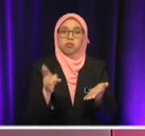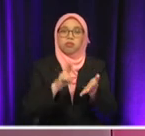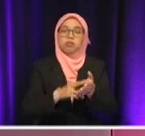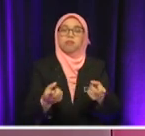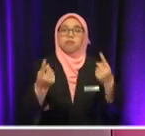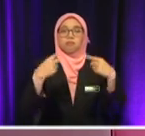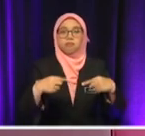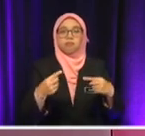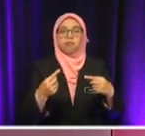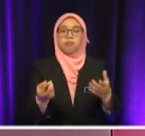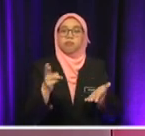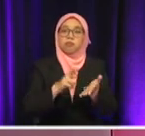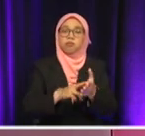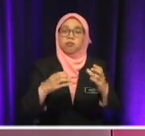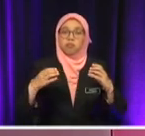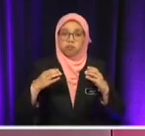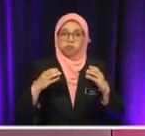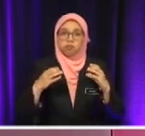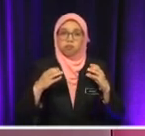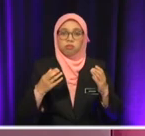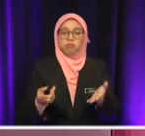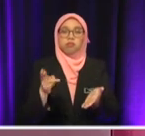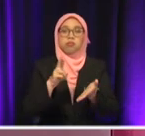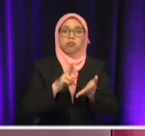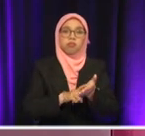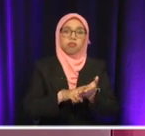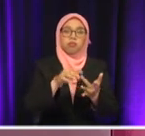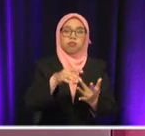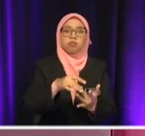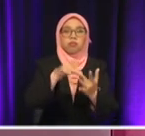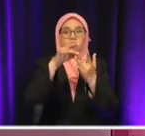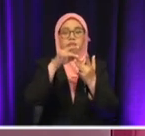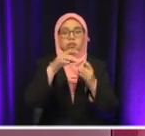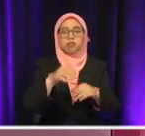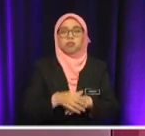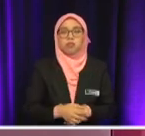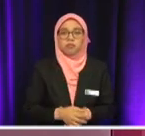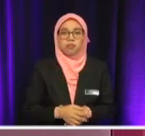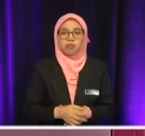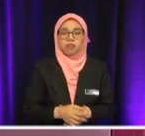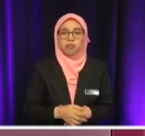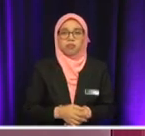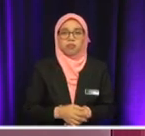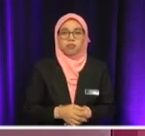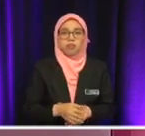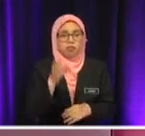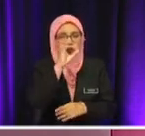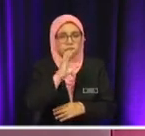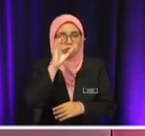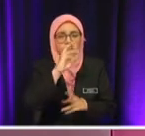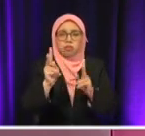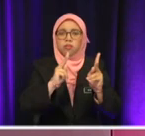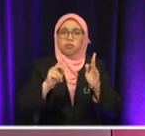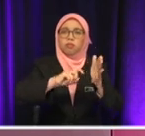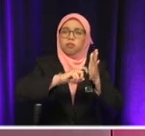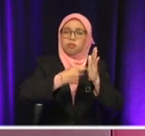ada rekod cuti dan latihan serta rekod pelantikan kaki tangan. Okey, kita cari lagi kata kunci. Cikgu nampak